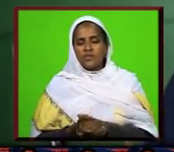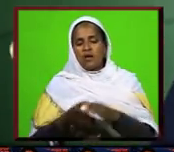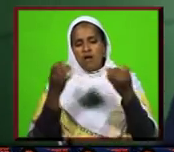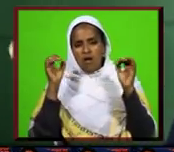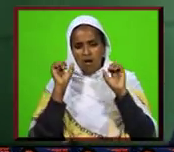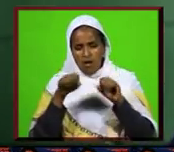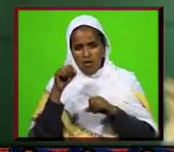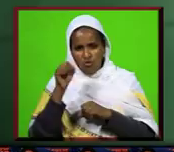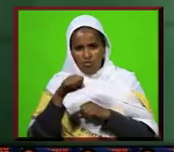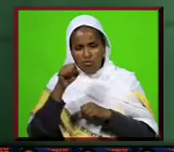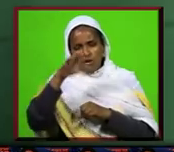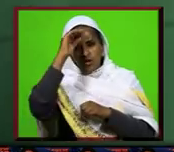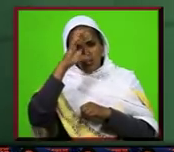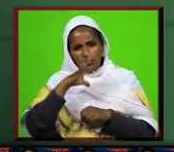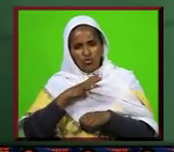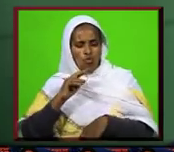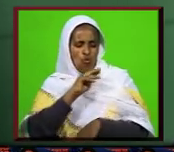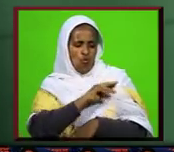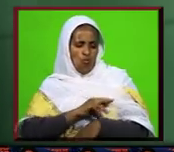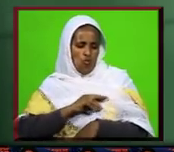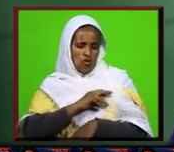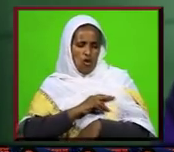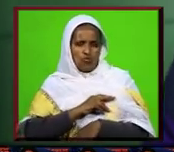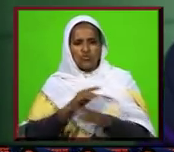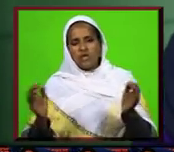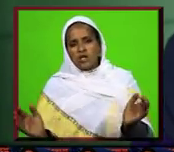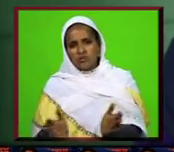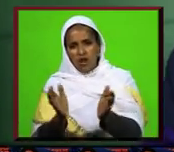አው ሰው ሞራሉ ያጽናናል።